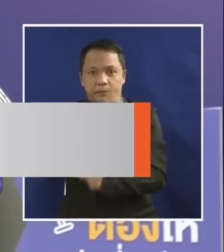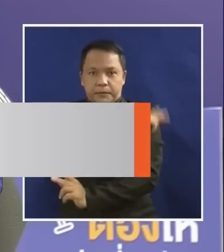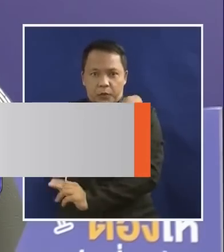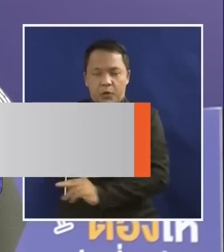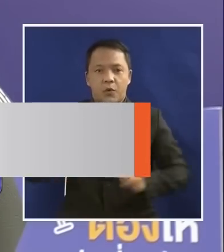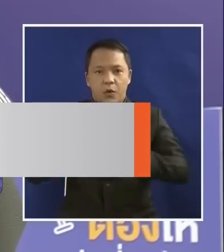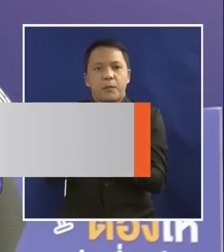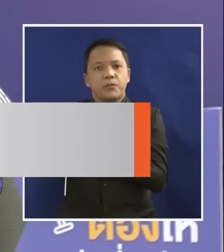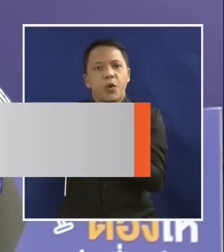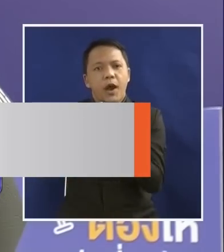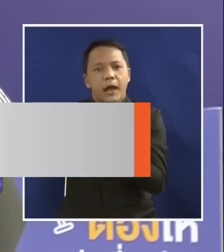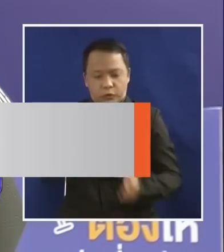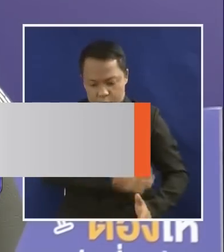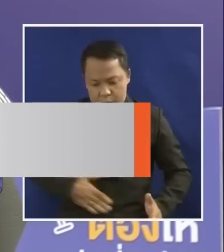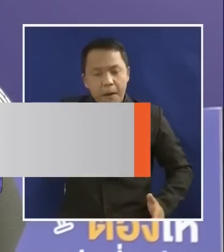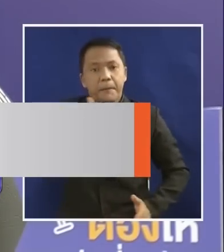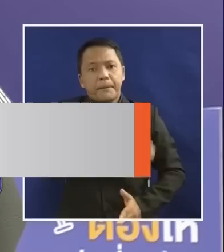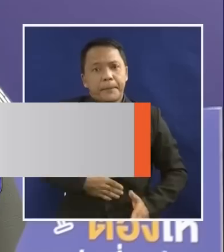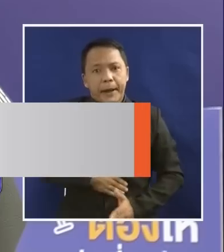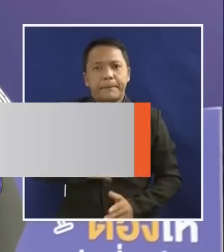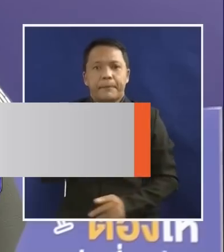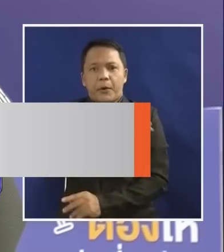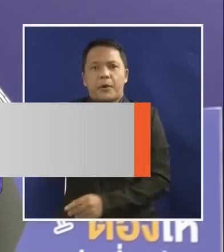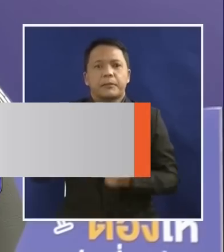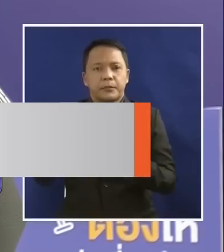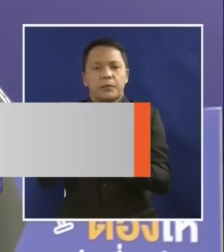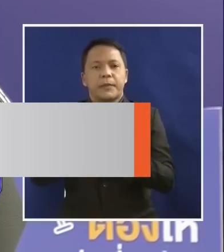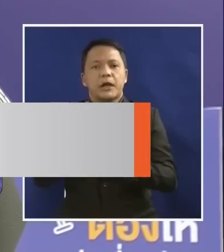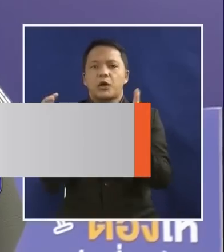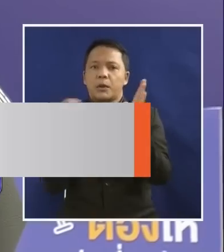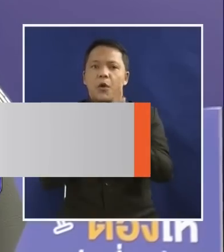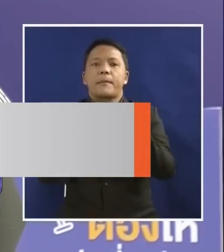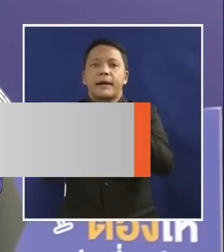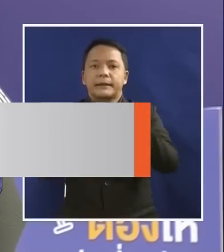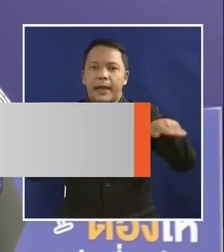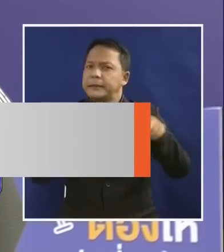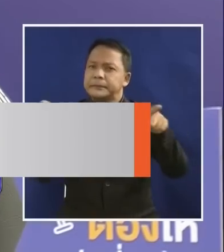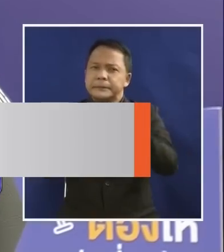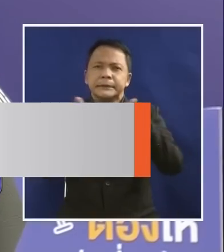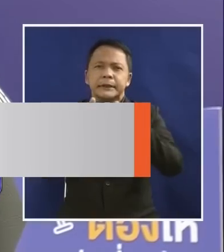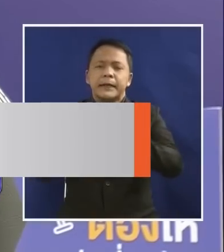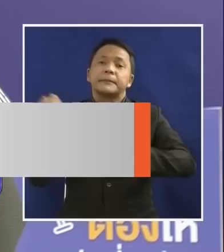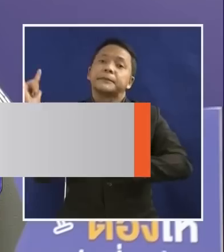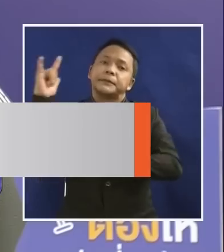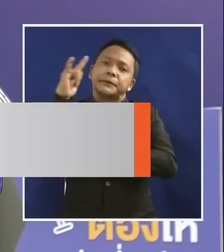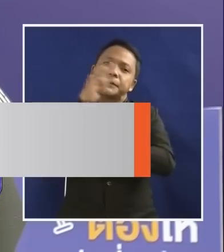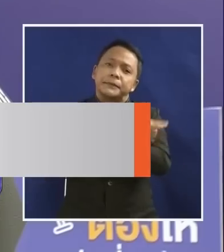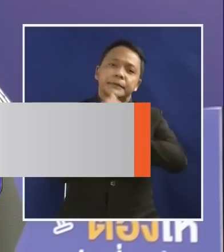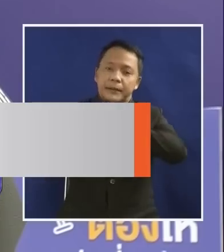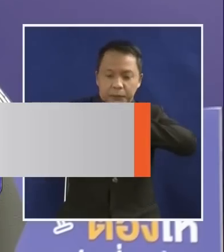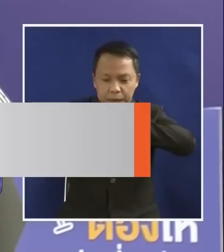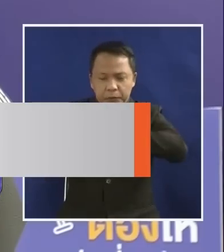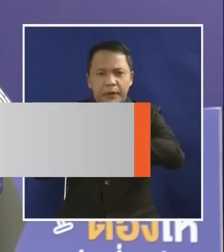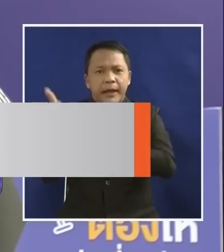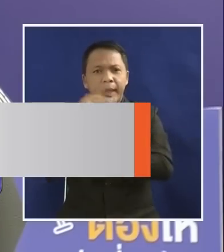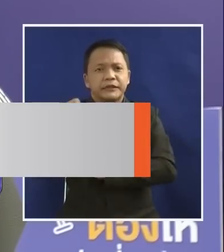กรมสนับสนุนบริการสุขภาพนะครับกรมการแพทย์ด้วยจะเข้าไปรับรองมาตรฐานเหมือนที่ท่านมาจากต่างประเทศต้องพักในส่วนของ